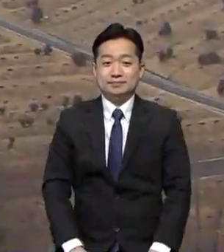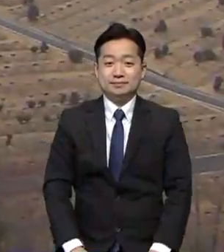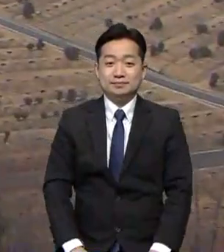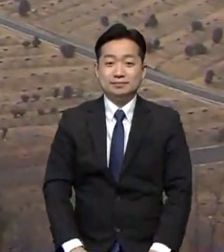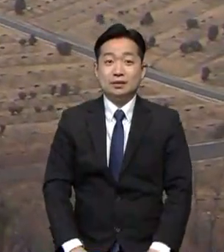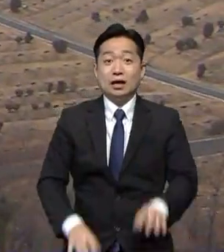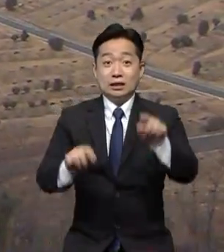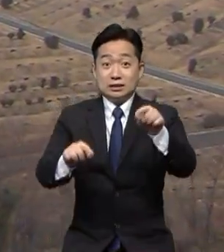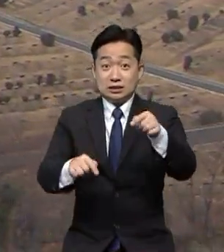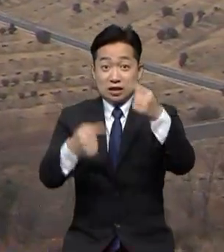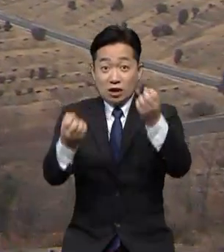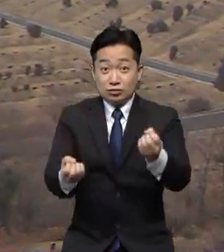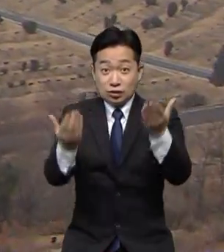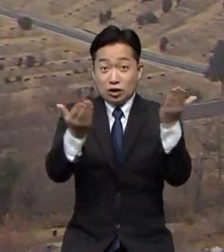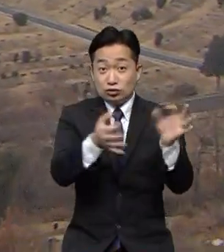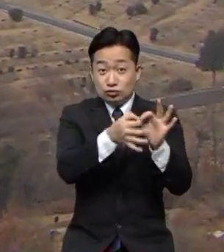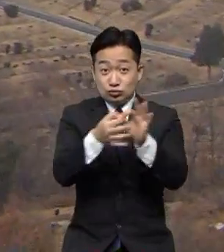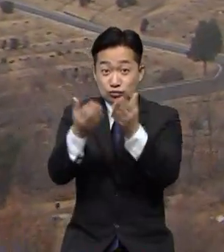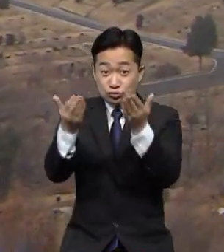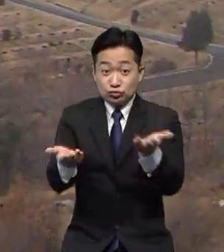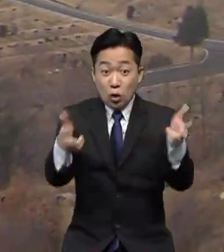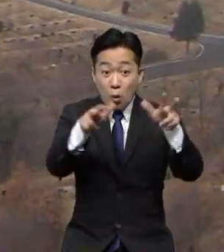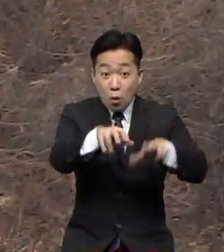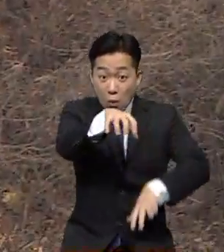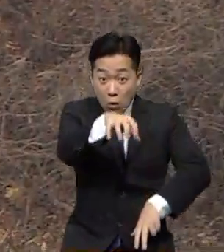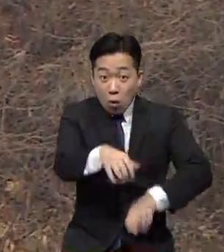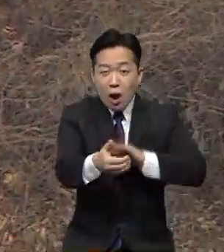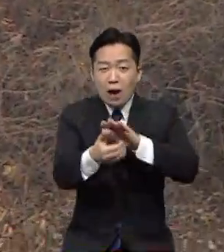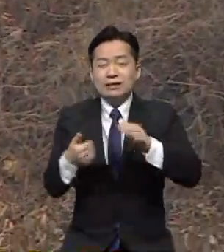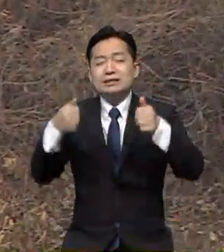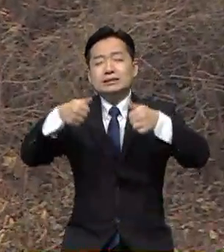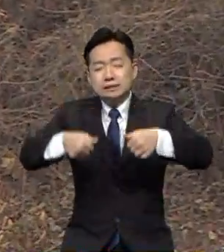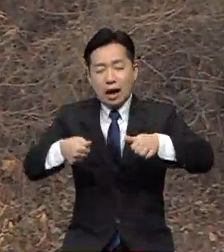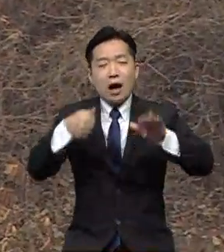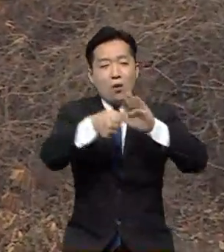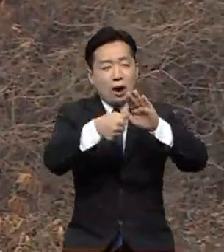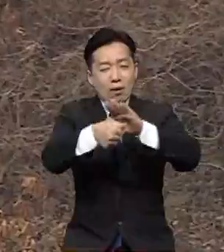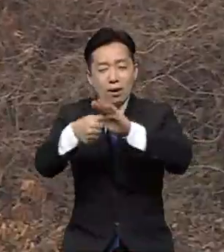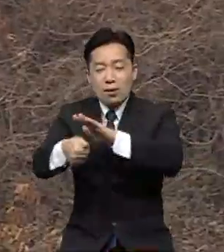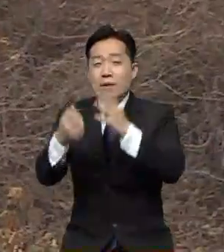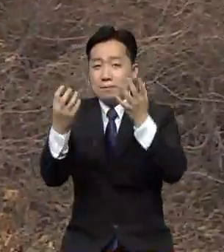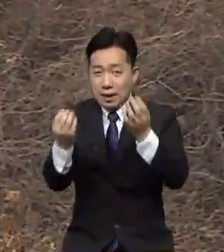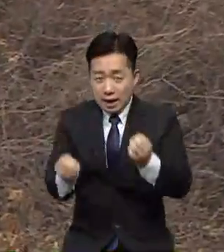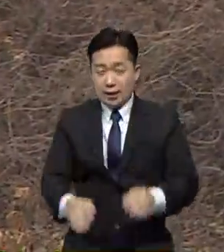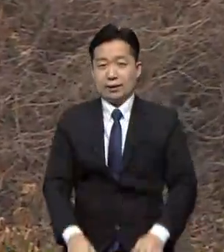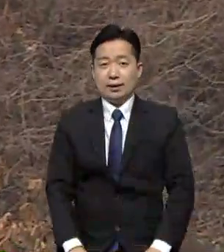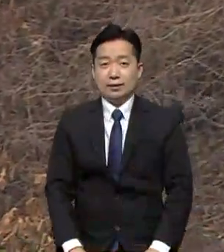설 연휴 문을 닫기로 한 추모공원엔 미리 성묘에 나선 시민들의 발걸음이 이어졌습니다.